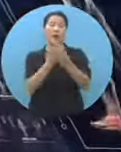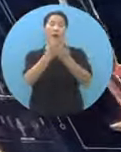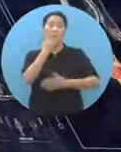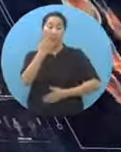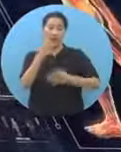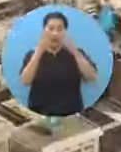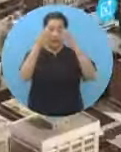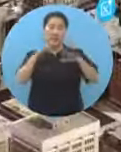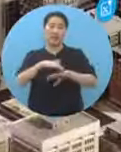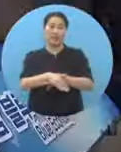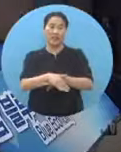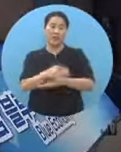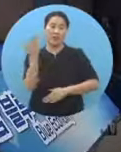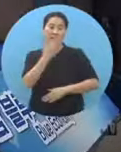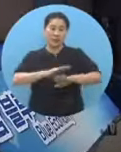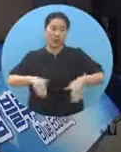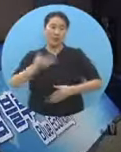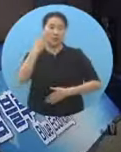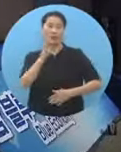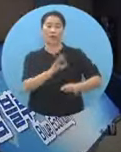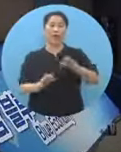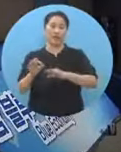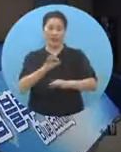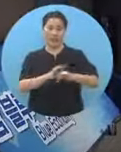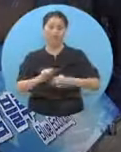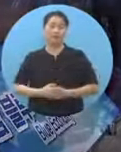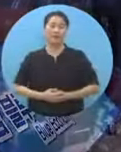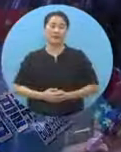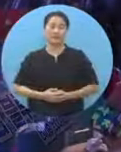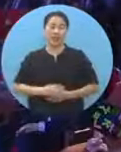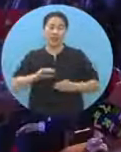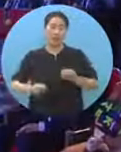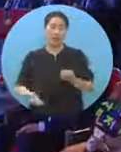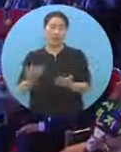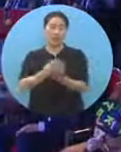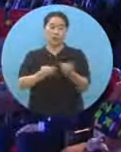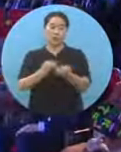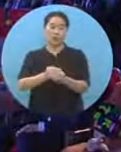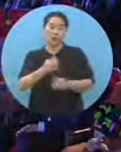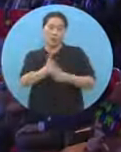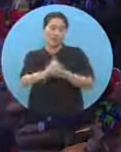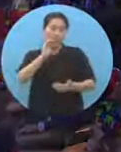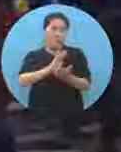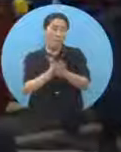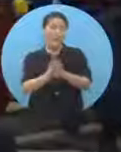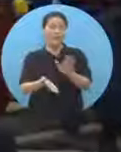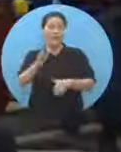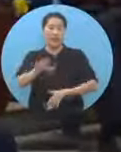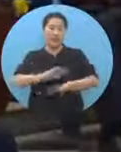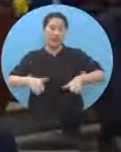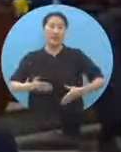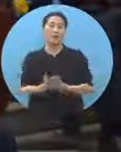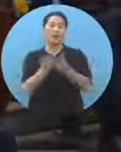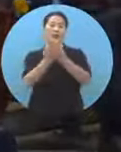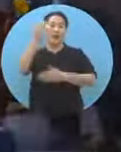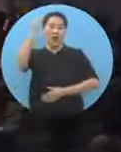가능한 혁신성장 시스템인 청정 전남 블루 이코노미. 정도 천년 도전과 변화의 길에서